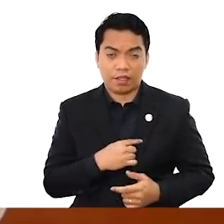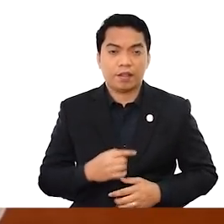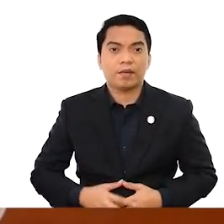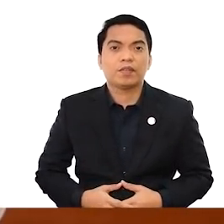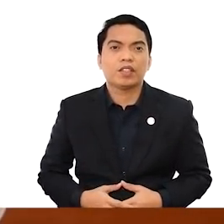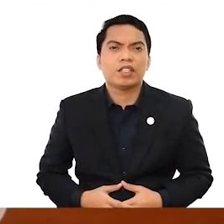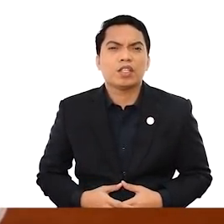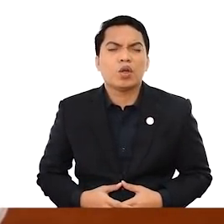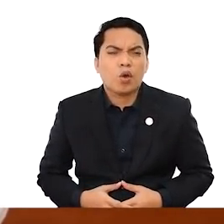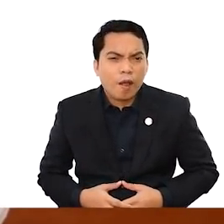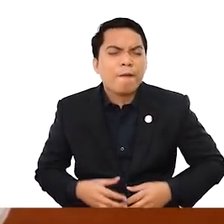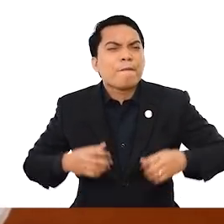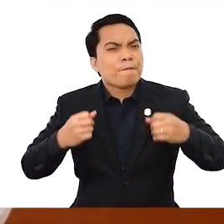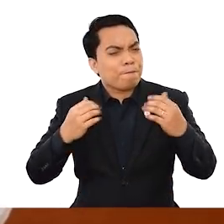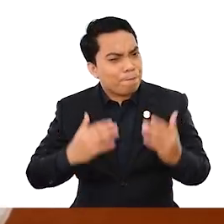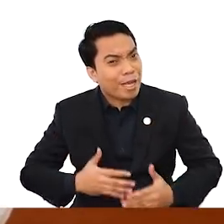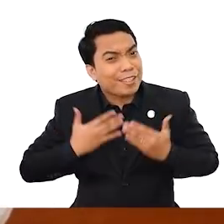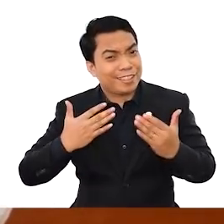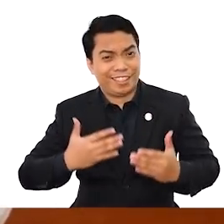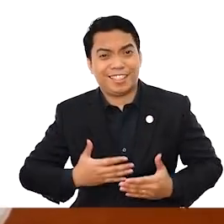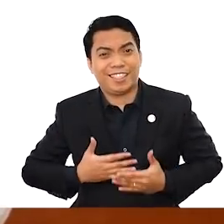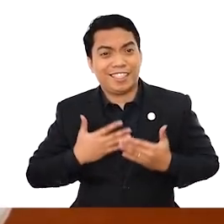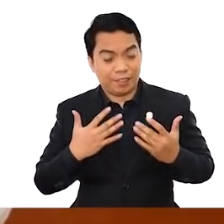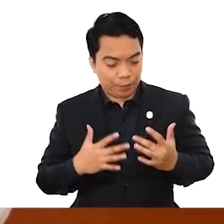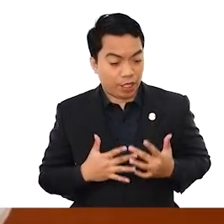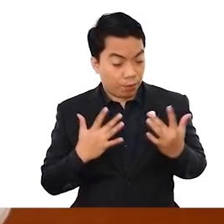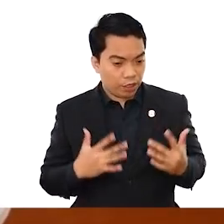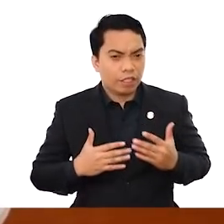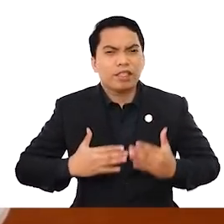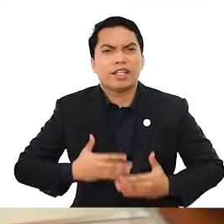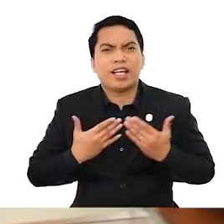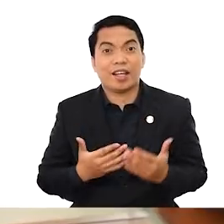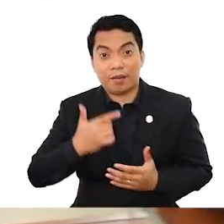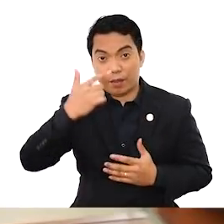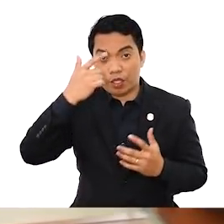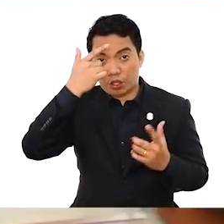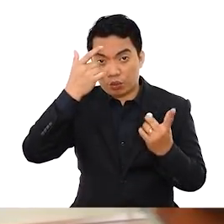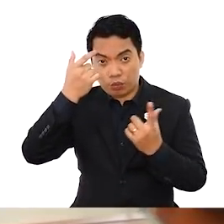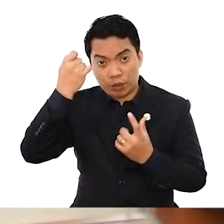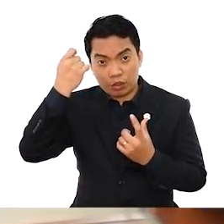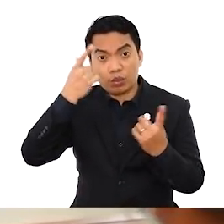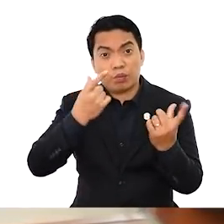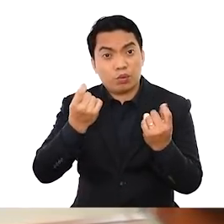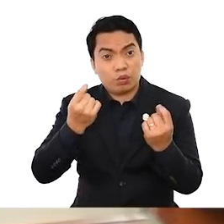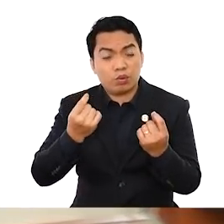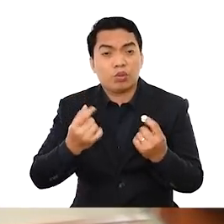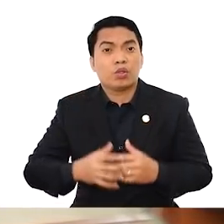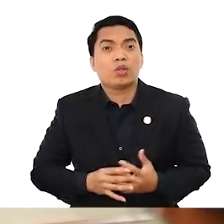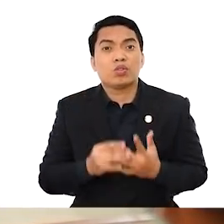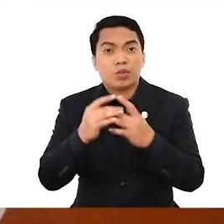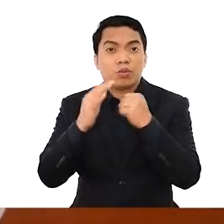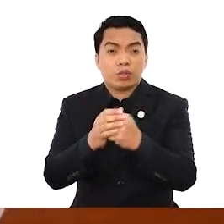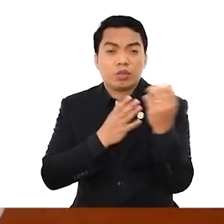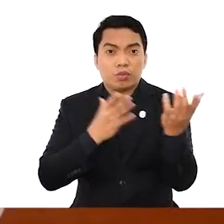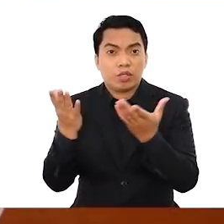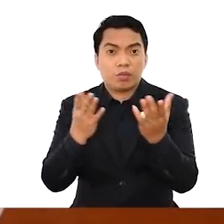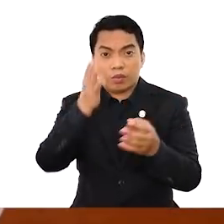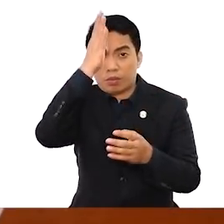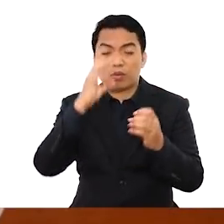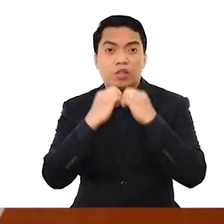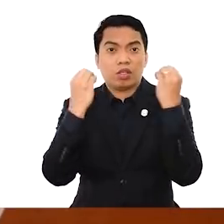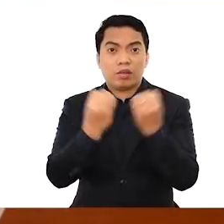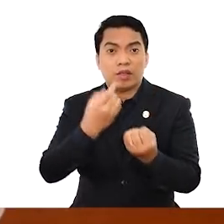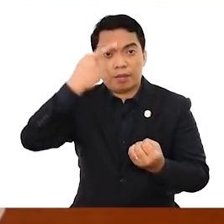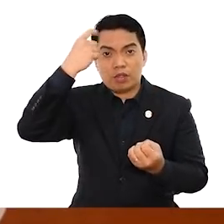pong nagagalak po ang aking puso sa isinagawang tanging pagtitipon po ng Buklod ngayon, sapagkat muli pong naipaalala po